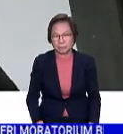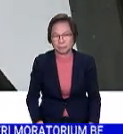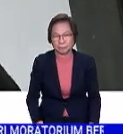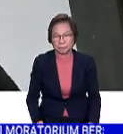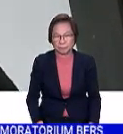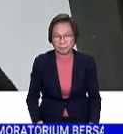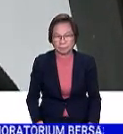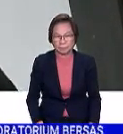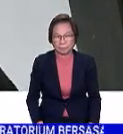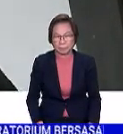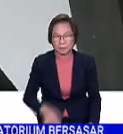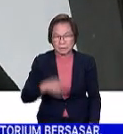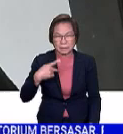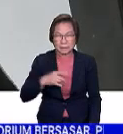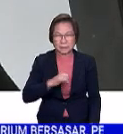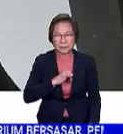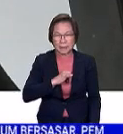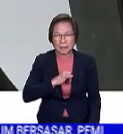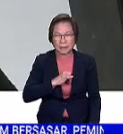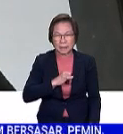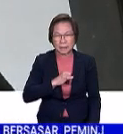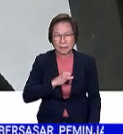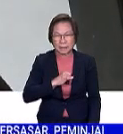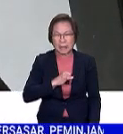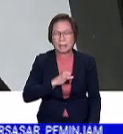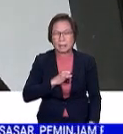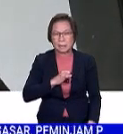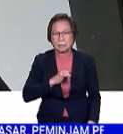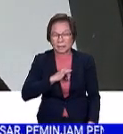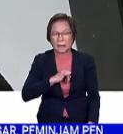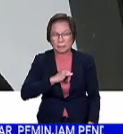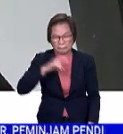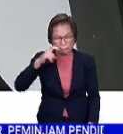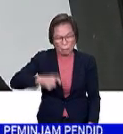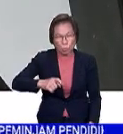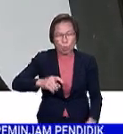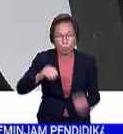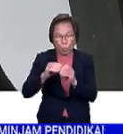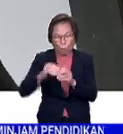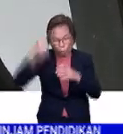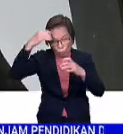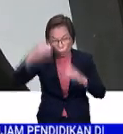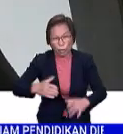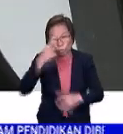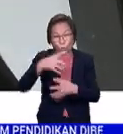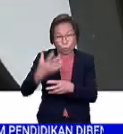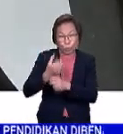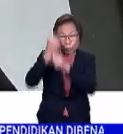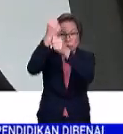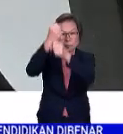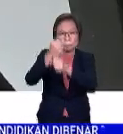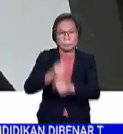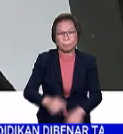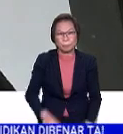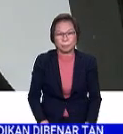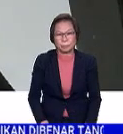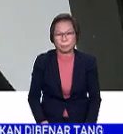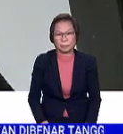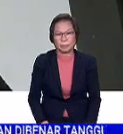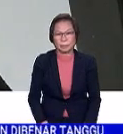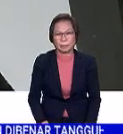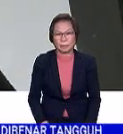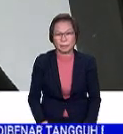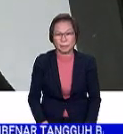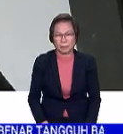game. So saya kena lagi agresif dan confident untuk menang untuk starting. Sebab kalau dah start good starting tu dah okey lah, tinggal